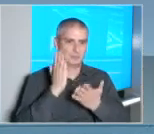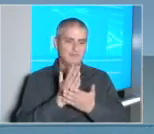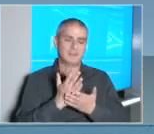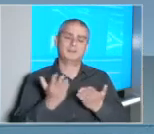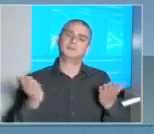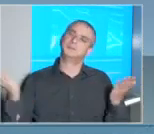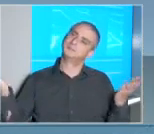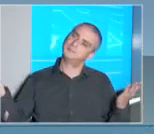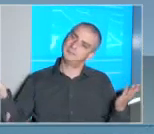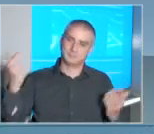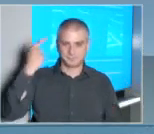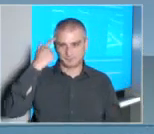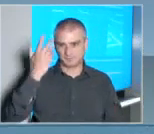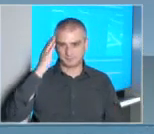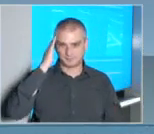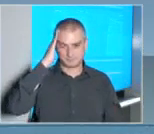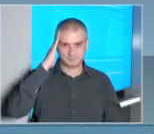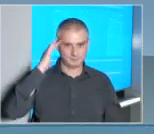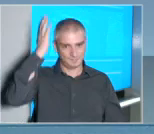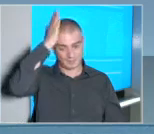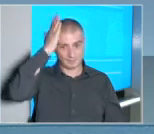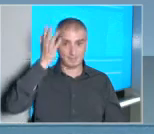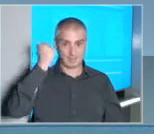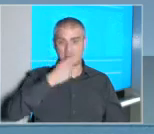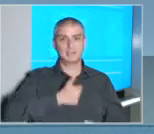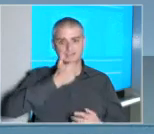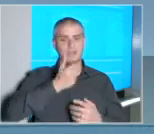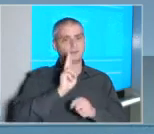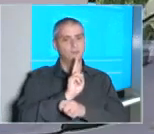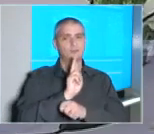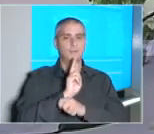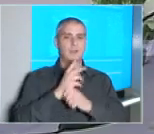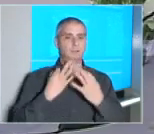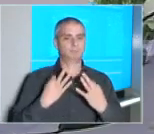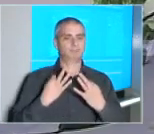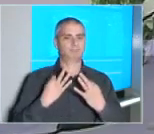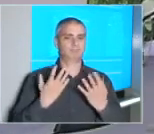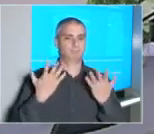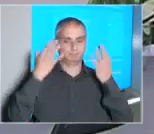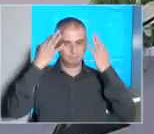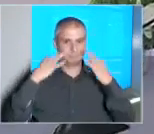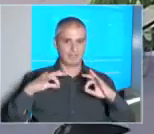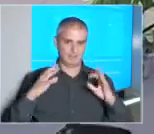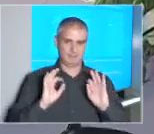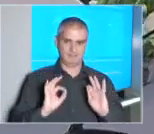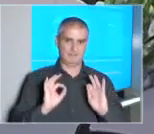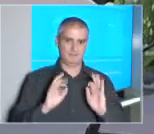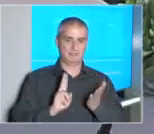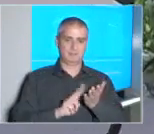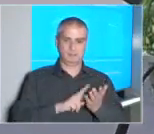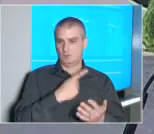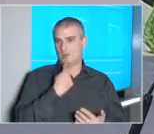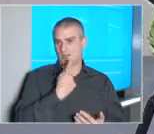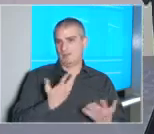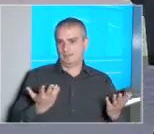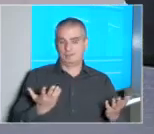לא, אתה יודע, נפתלי בנט שהיה שר התפוצות, זה שמר איזושהי רשת מחתית, באמת, זכותו של